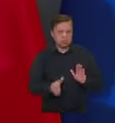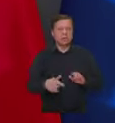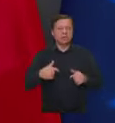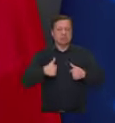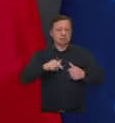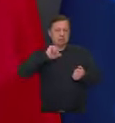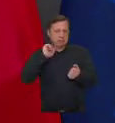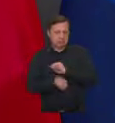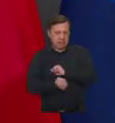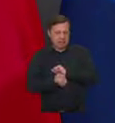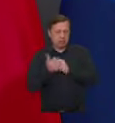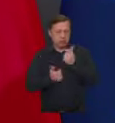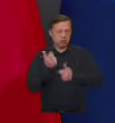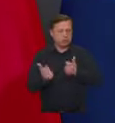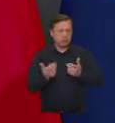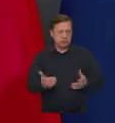wprowadziliśmy zmiany doprecyzowujące